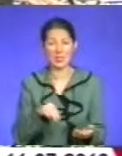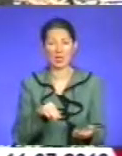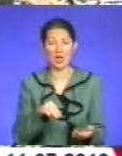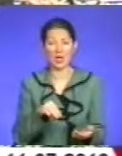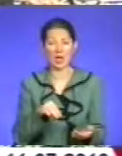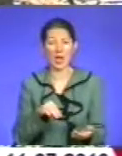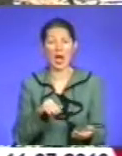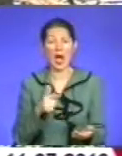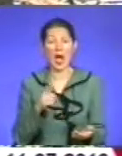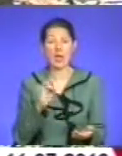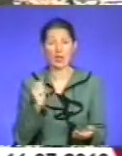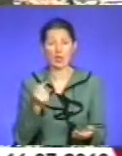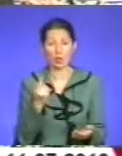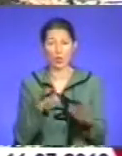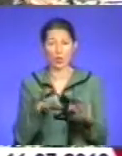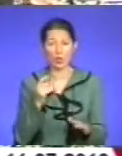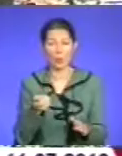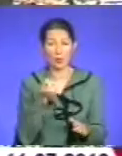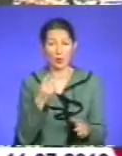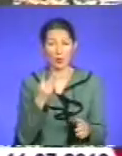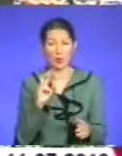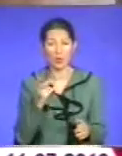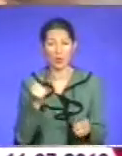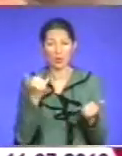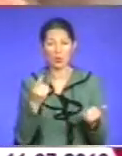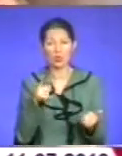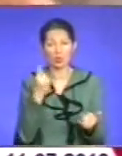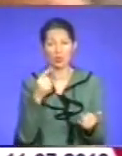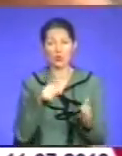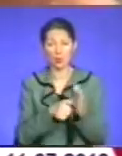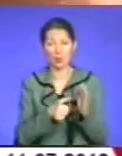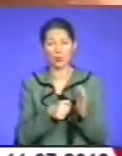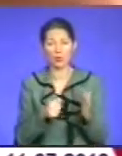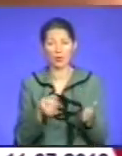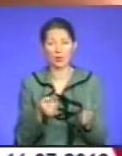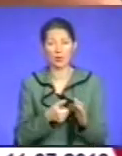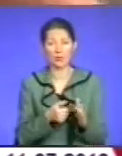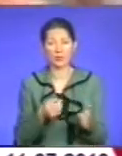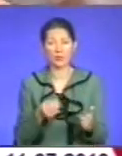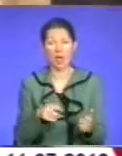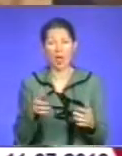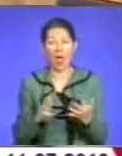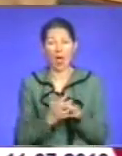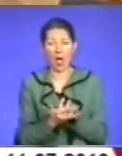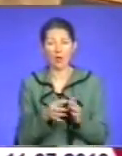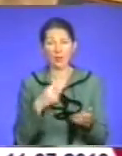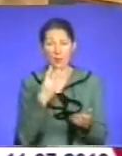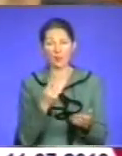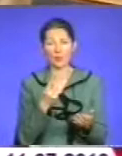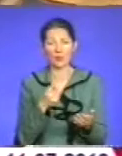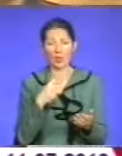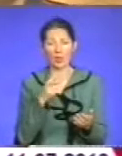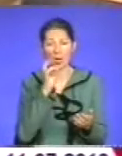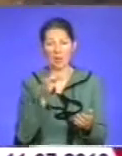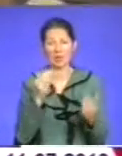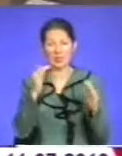2000 гривень тона пшениці другого класу, на сьогоднішній день 1600. Аграрії спостерігають зниження врожайності озимого ячменю на 2 центнери